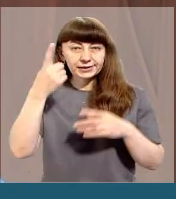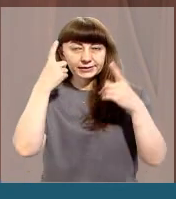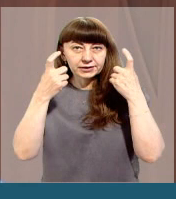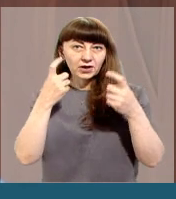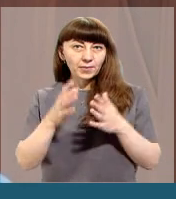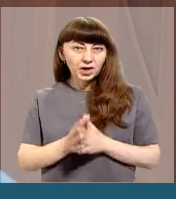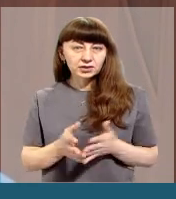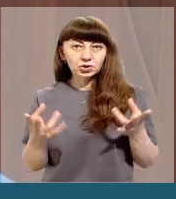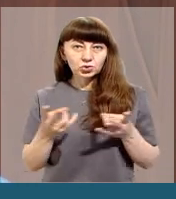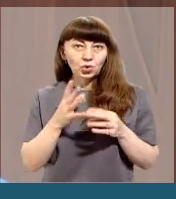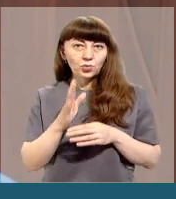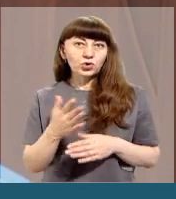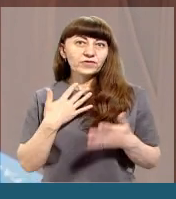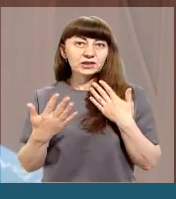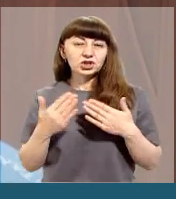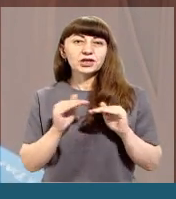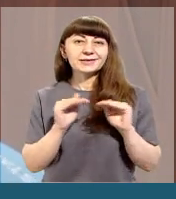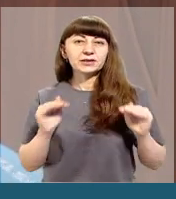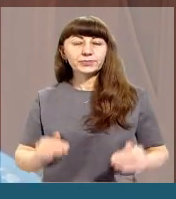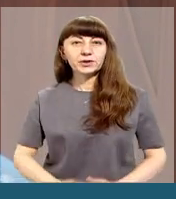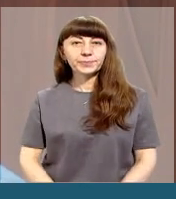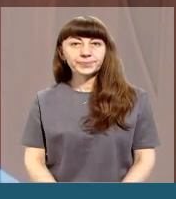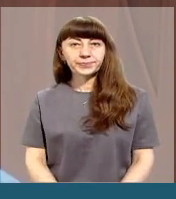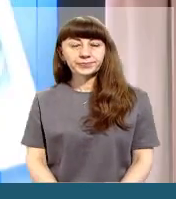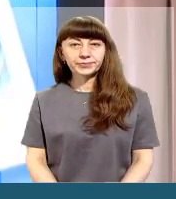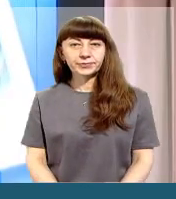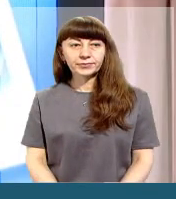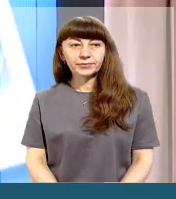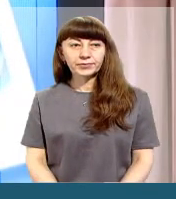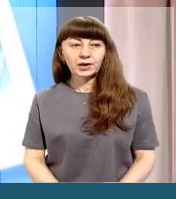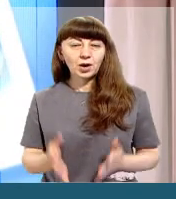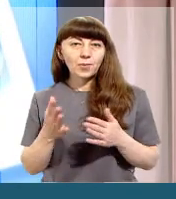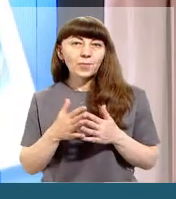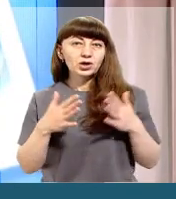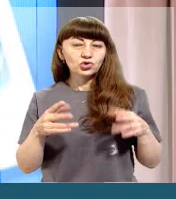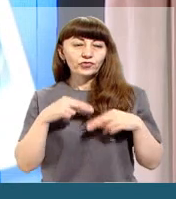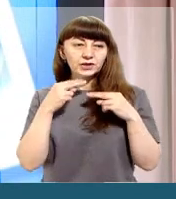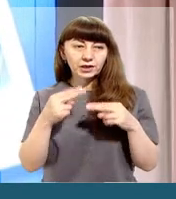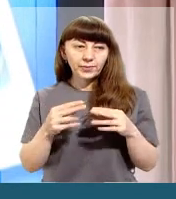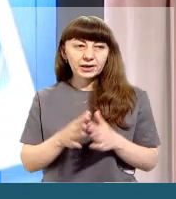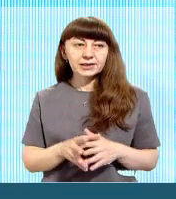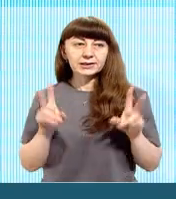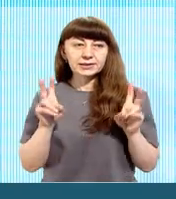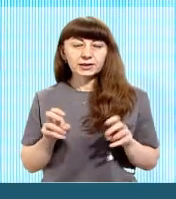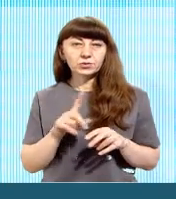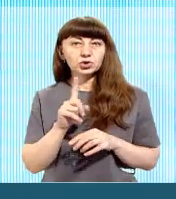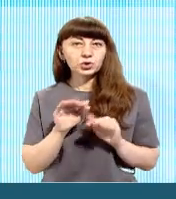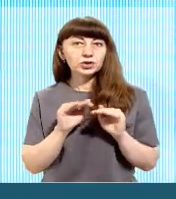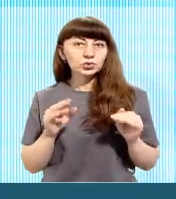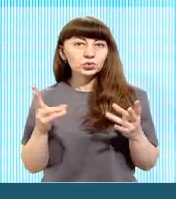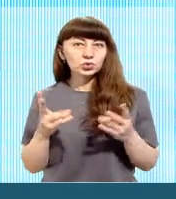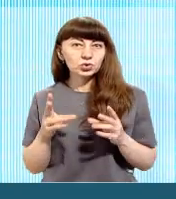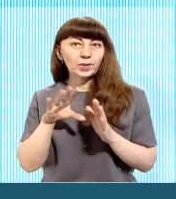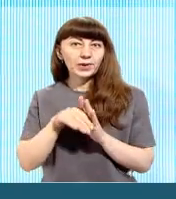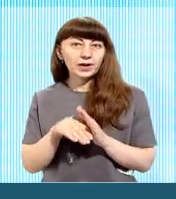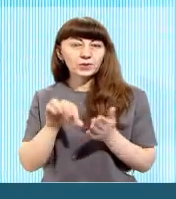информации, который им пригодится в дальнейшем для работы со своими детьми. Особое внимание педагоги уделили тому, что детей необходимо